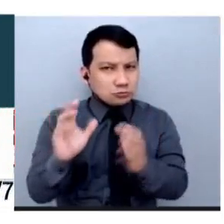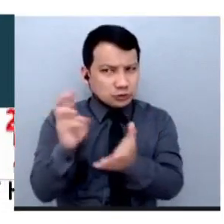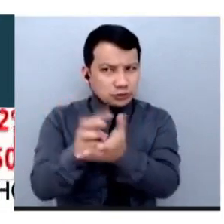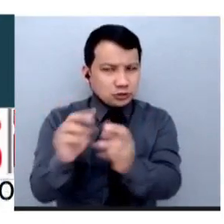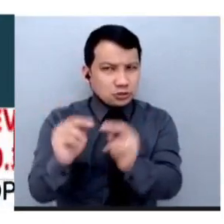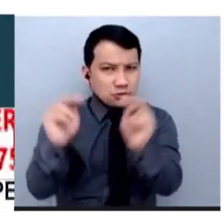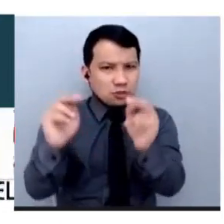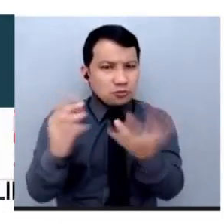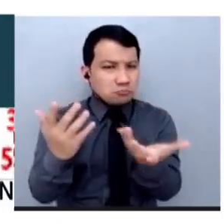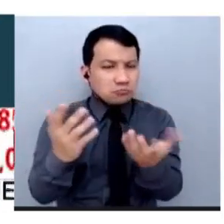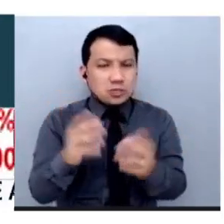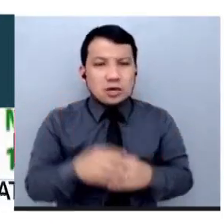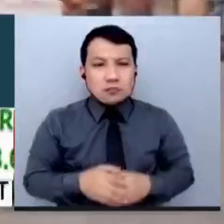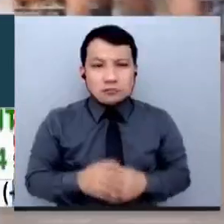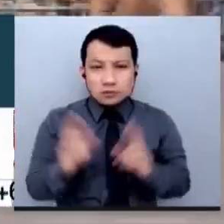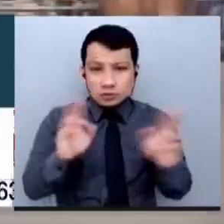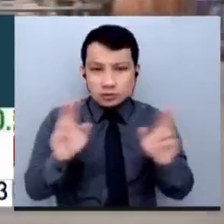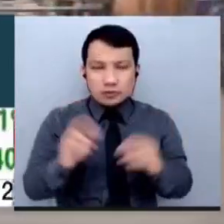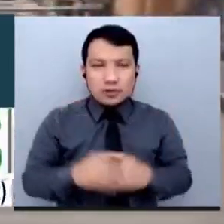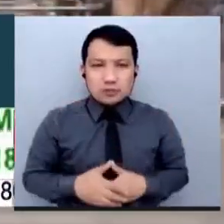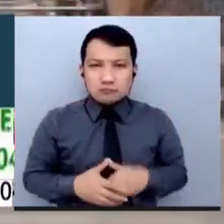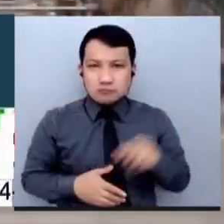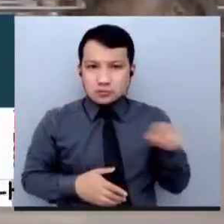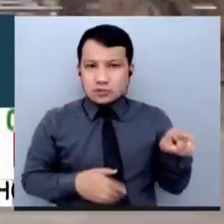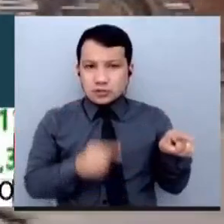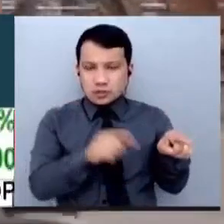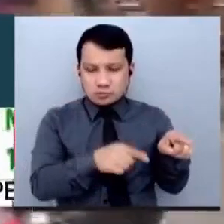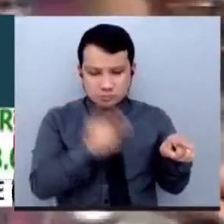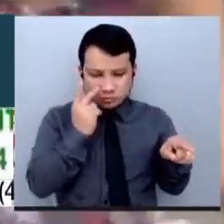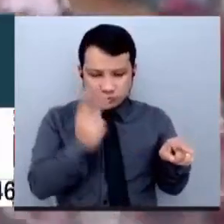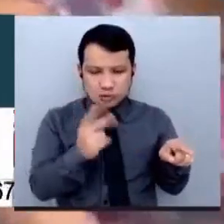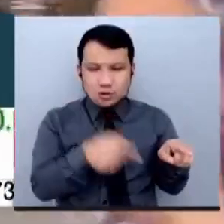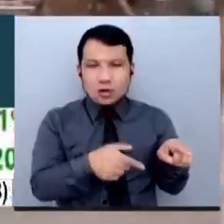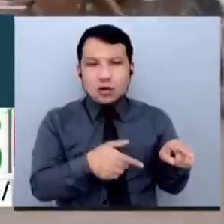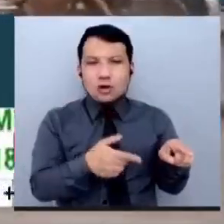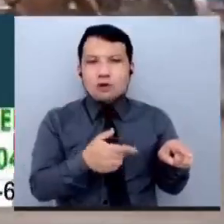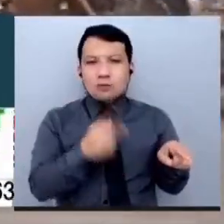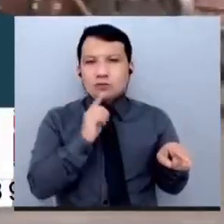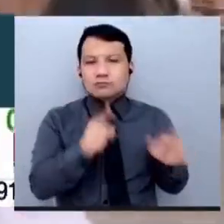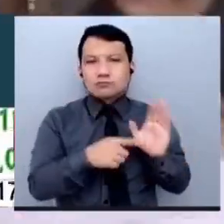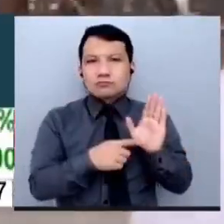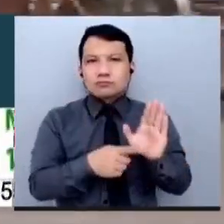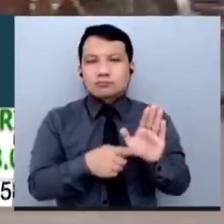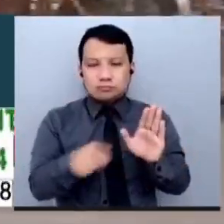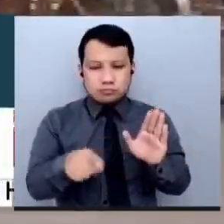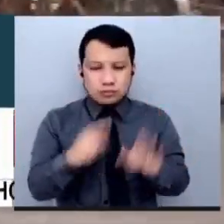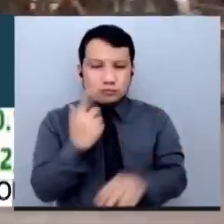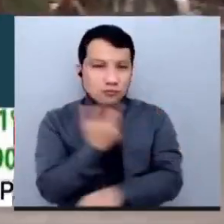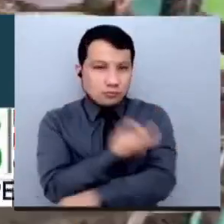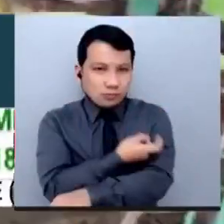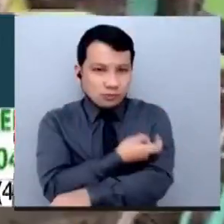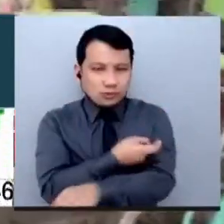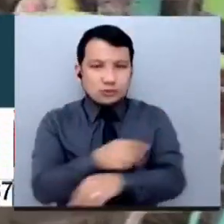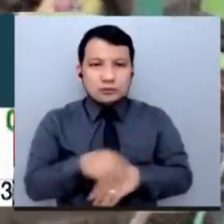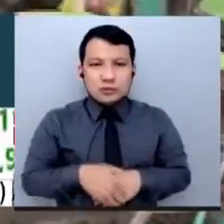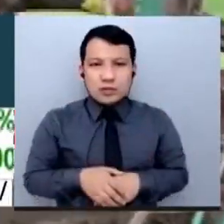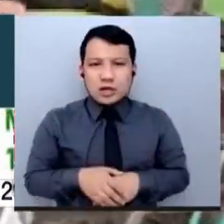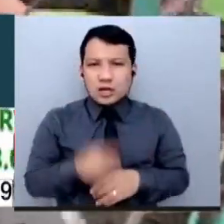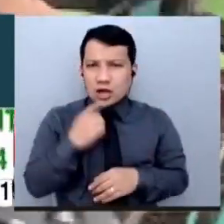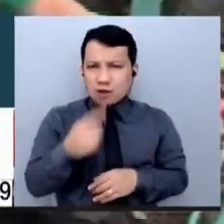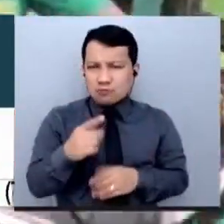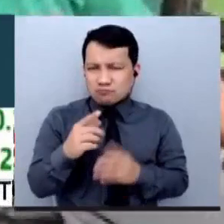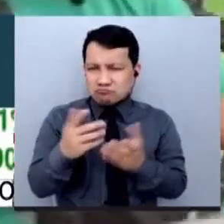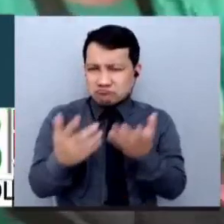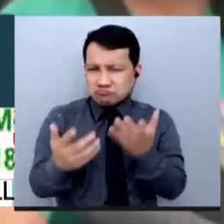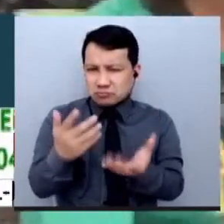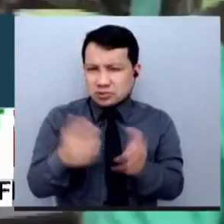Prepared naman tayo, no? Kasi I think the basis is talagang effective talaga yung bakuna, no? Naging effective yung bakuna,